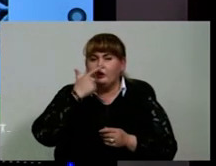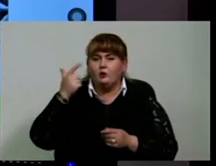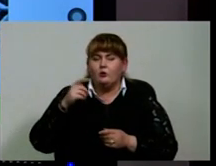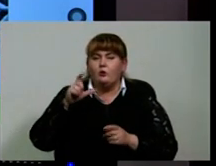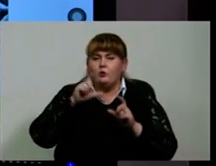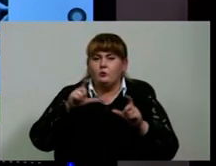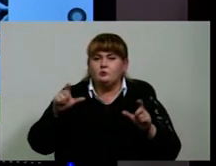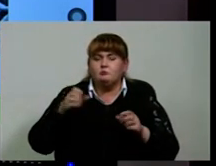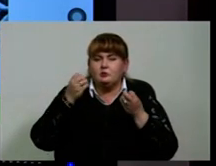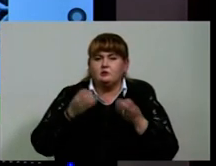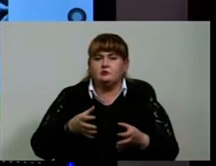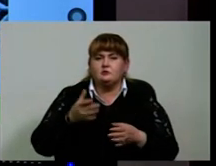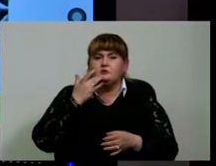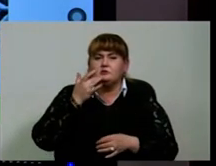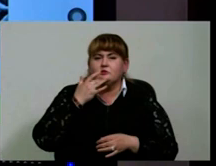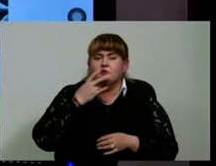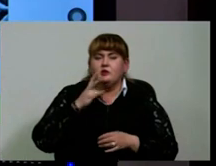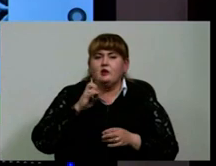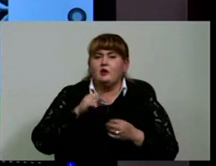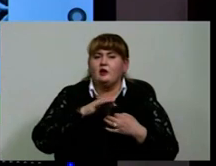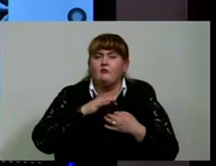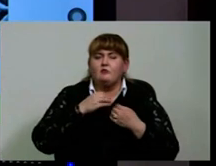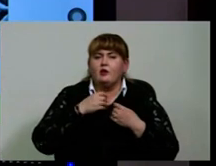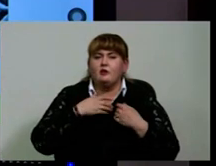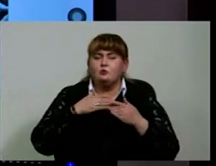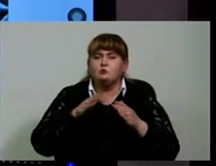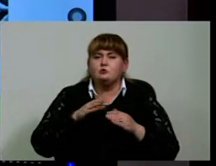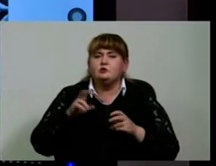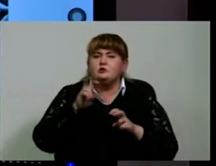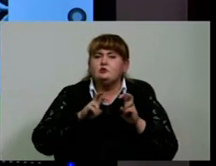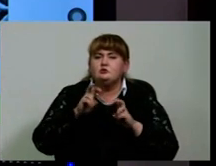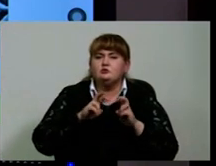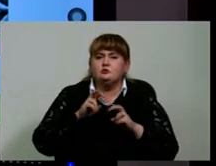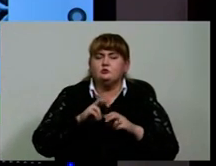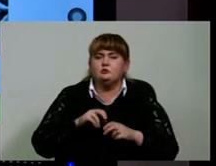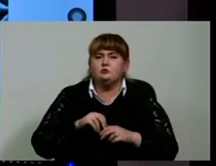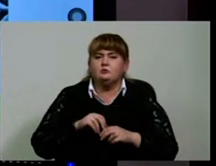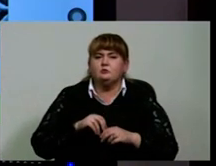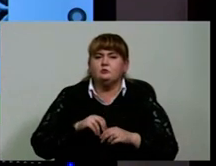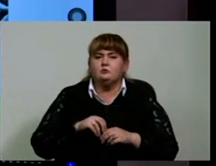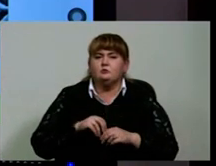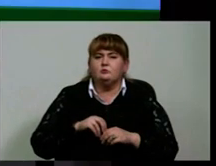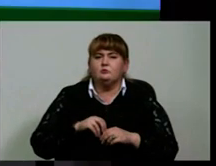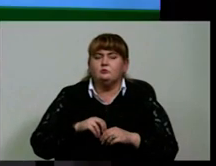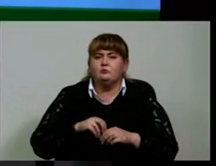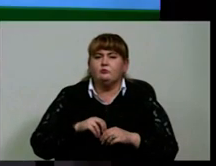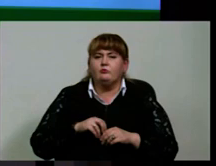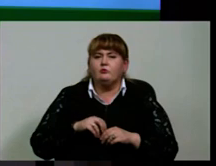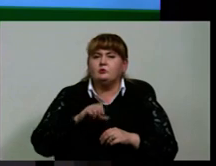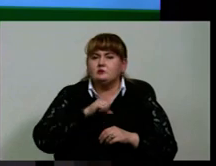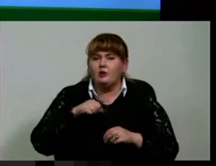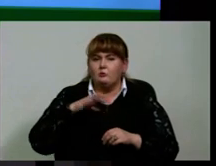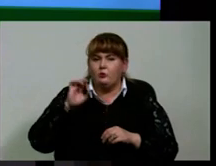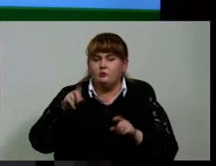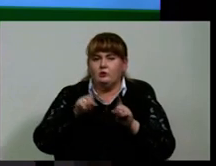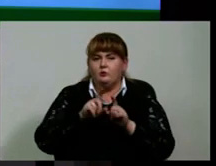люди простые, но всегда неравнодушные, ищущие. Таким же был и сам писатель.